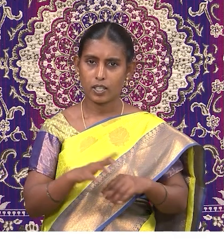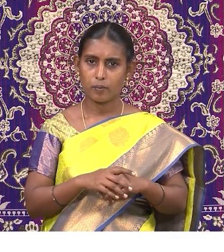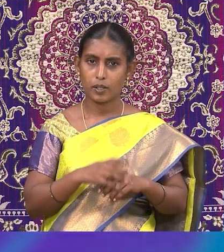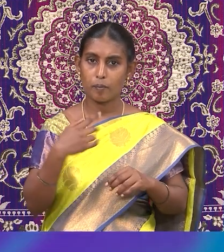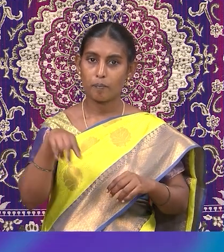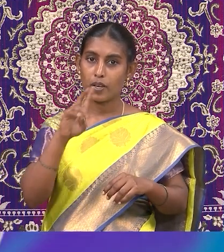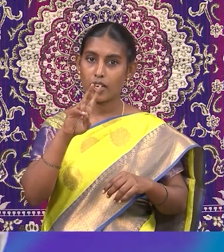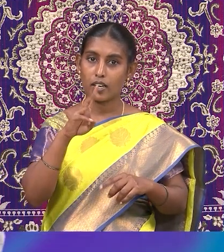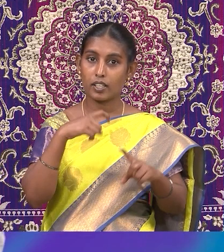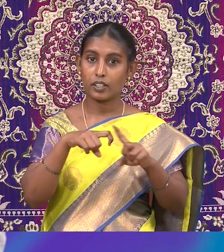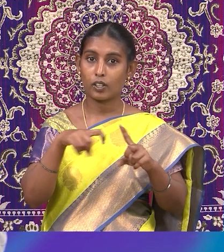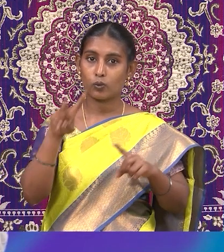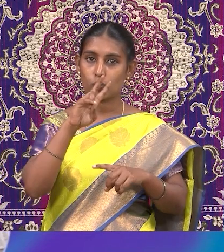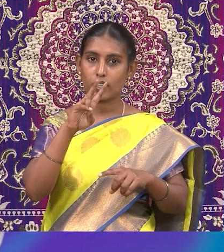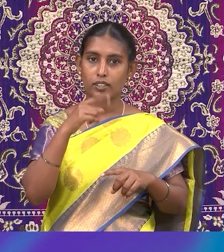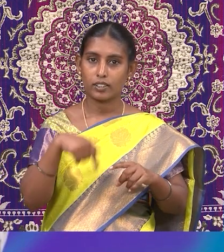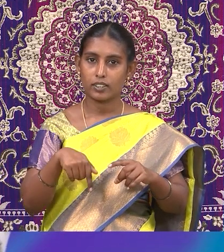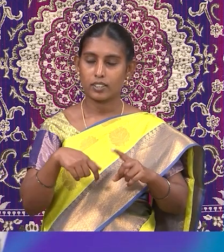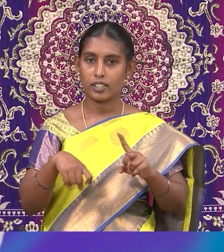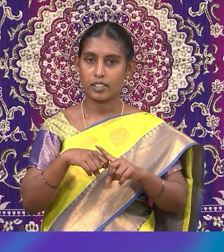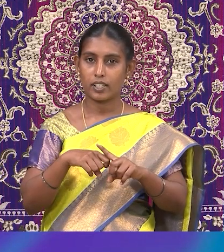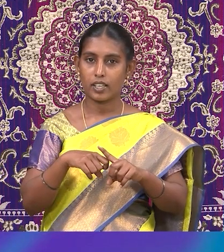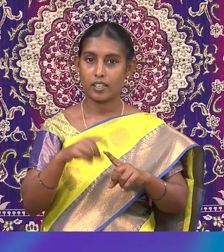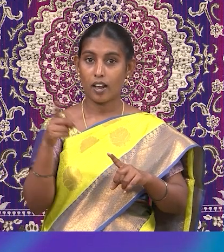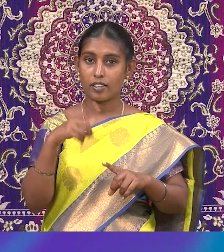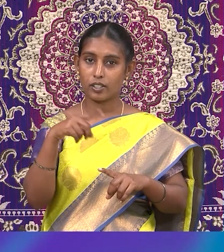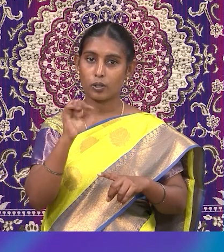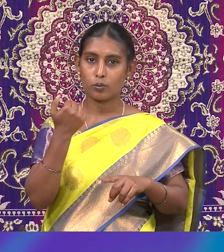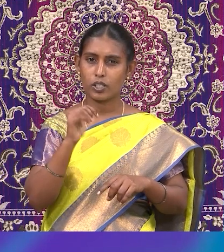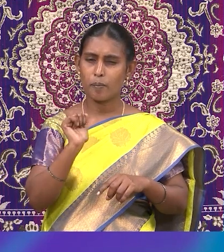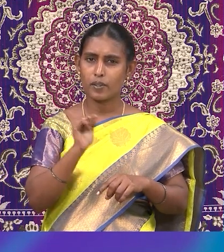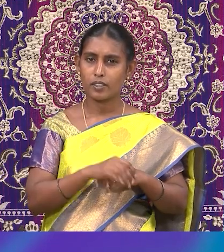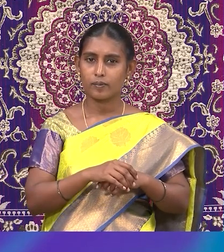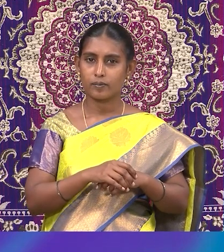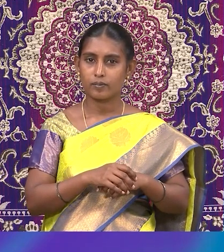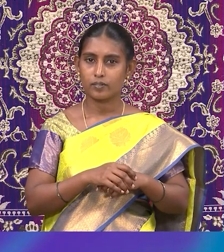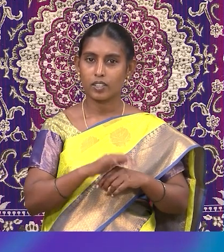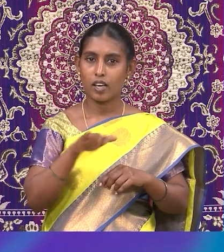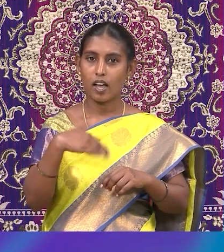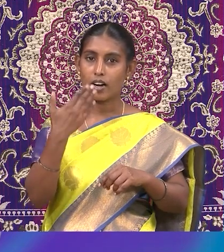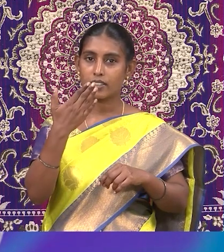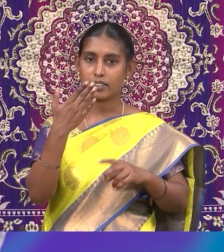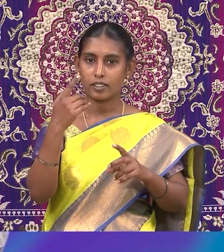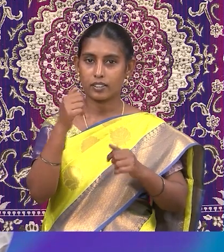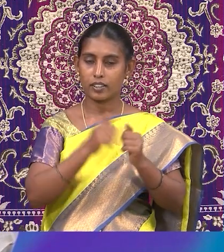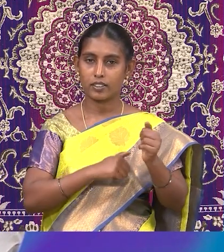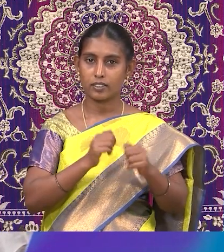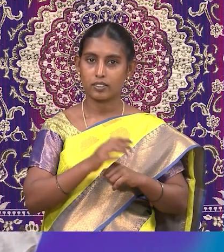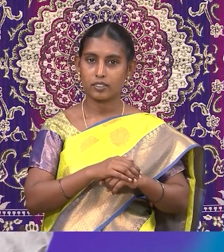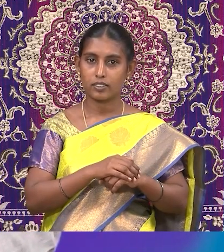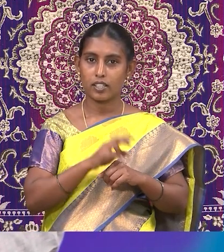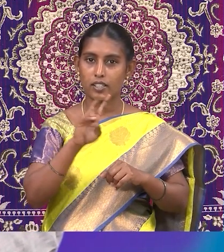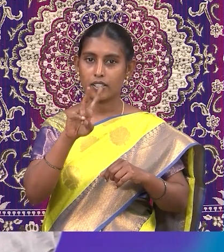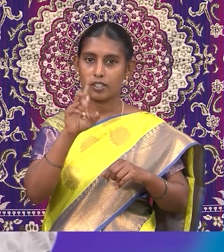எனக்கு மேலே கே ஸ்கொயர் இருக்குது, கீழே கே இருக்குது. அப்போ அதை நம்ம கேன்சல் பண்ண முடியும். எப்படி கேன்சல் பண்ணலாம்? அடுக்க கழிக்கலாம். ரெண்டில்